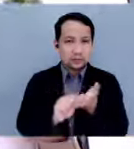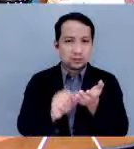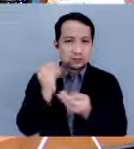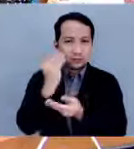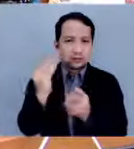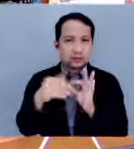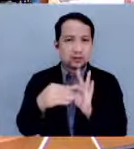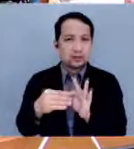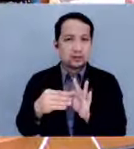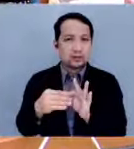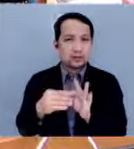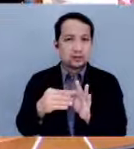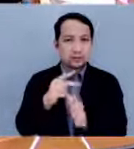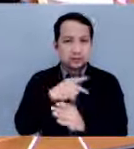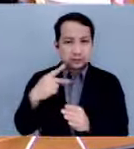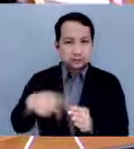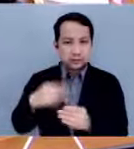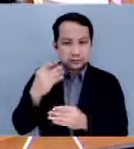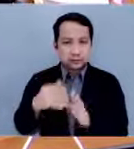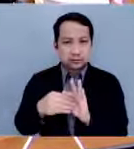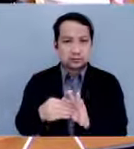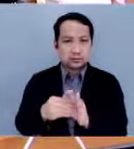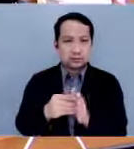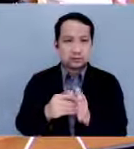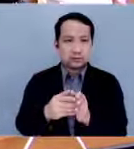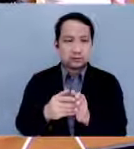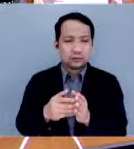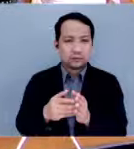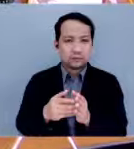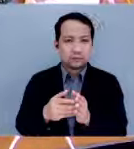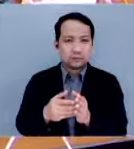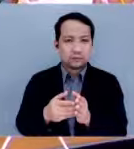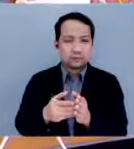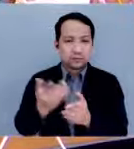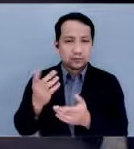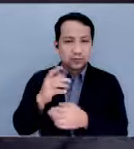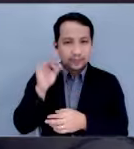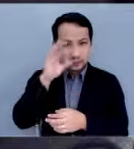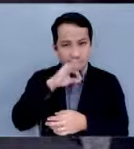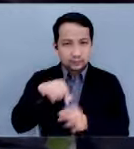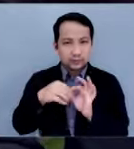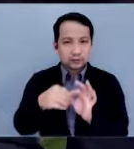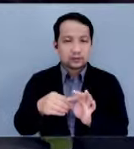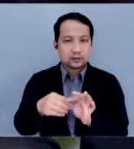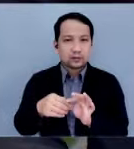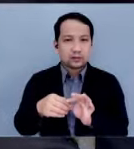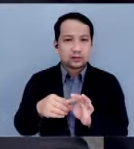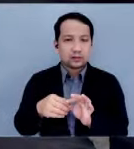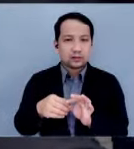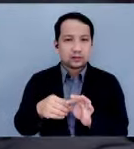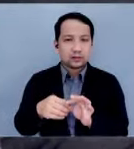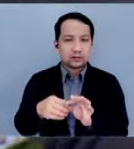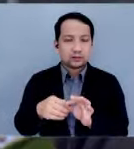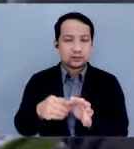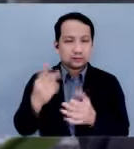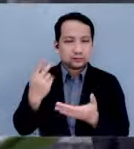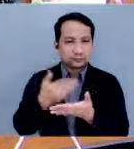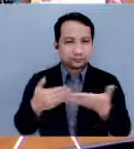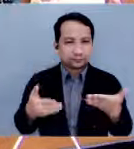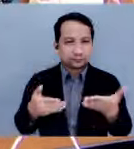si Princess. Thank you very much, Princess, sa pagsama sa amin ngayon dito sa Kitang Kita. Princess, isa-isahin mo naman. Ano ba yung mga dalang mong items sa